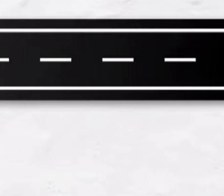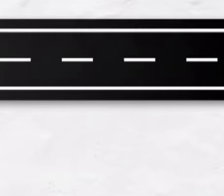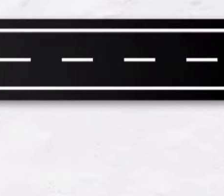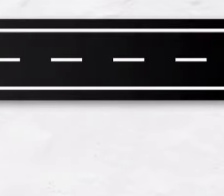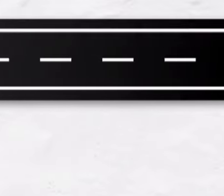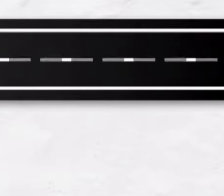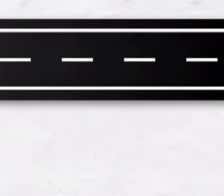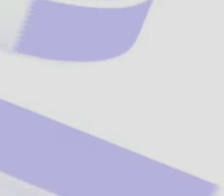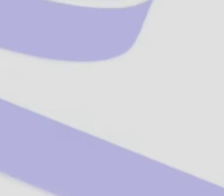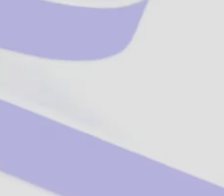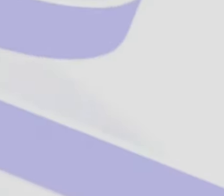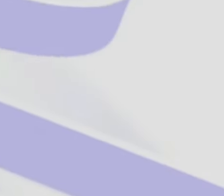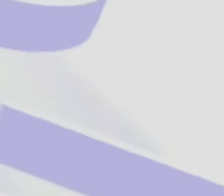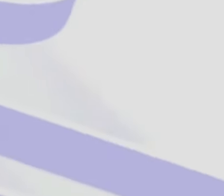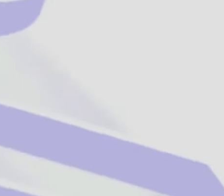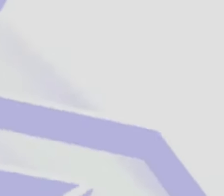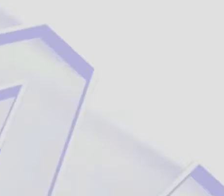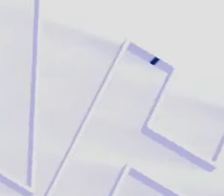raya.